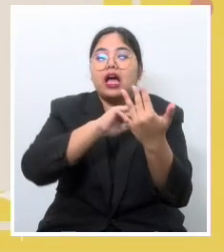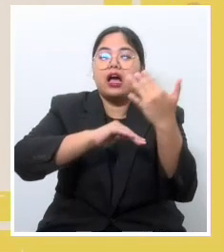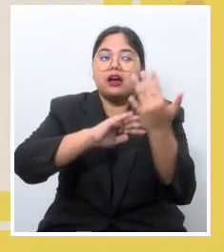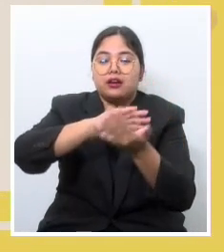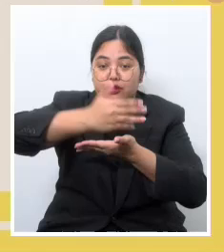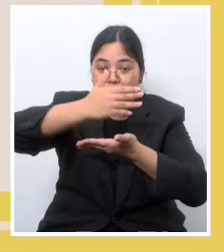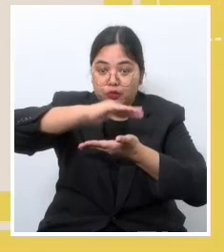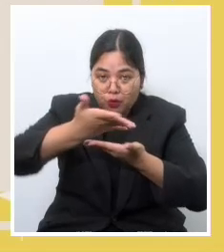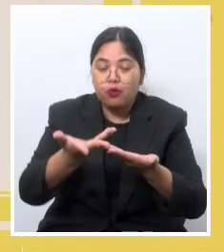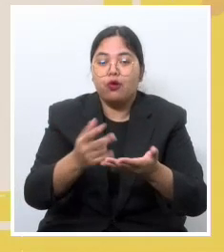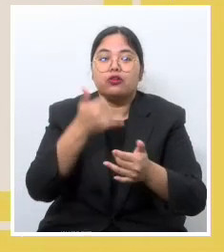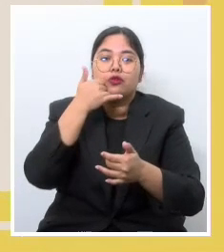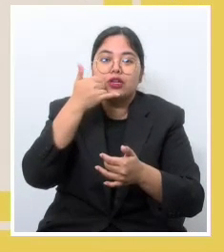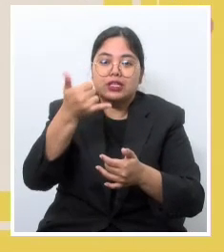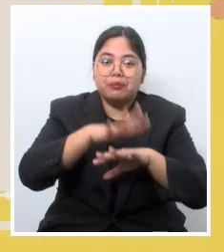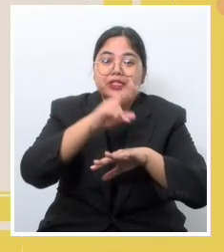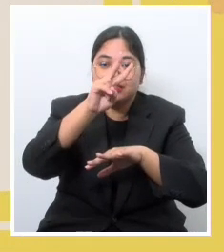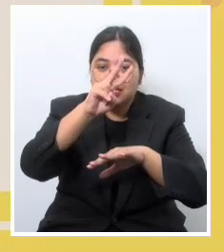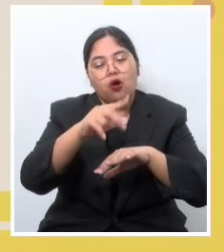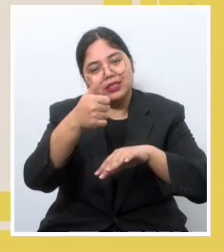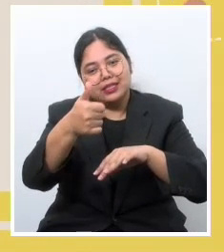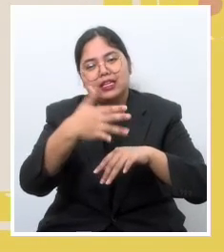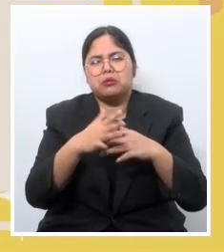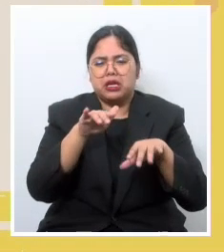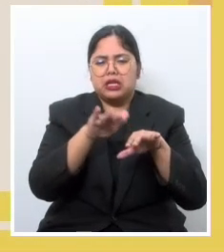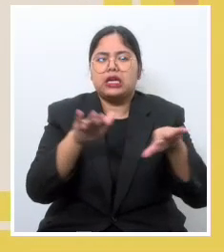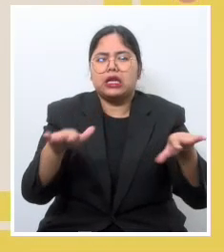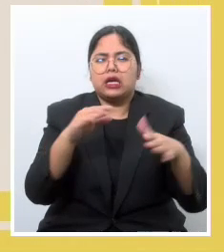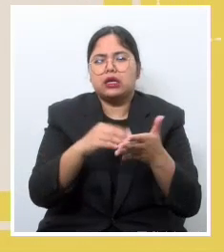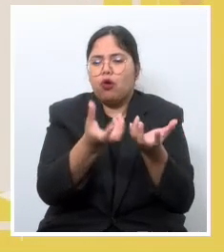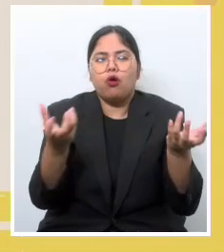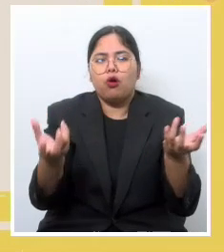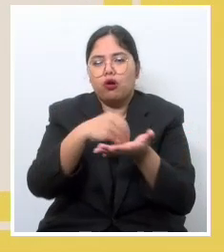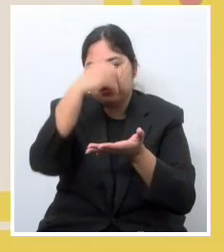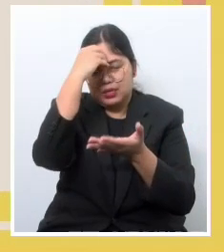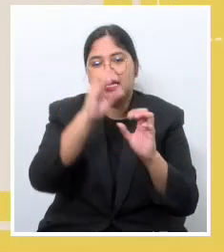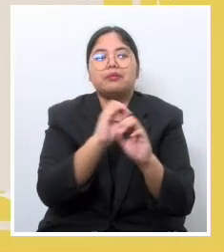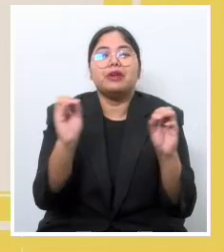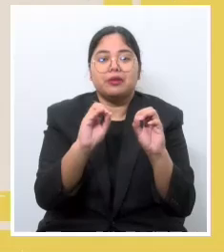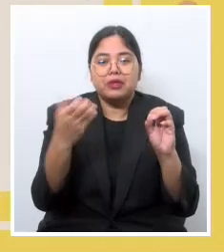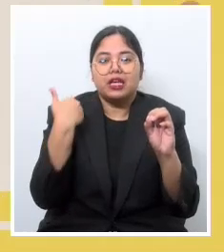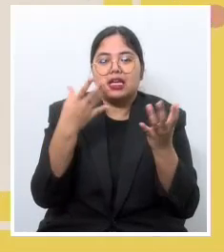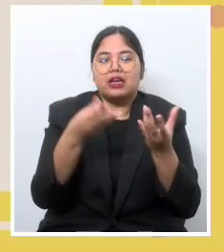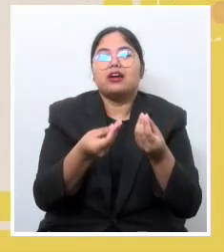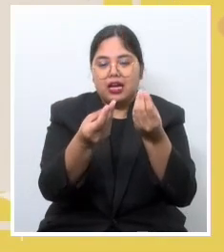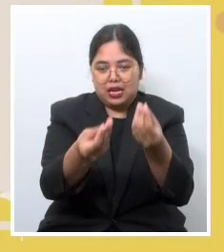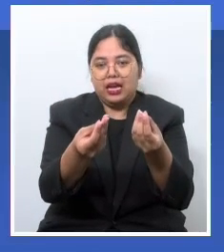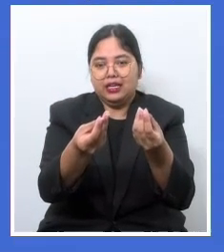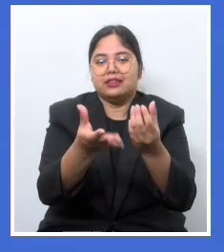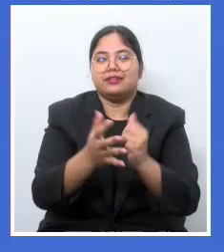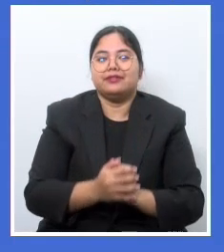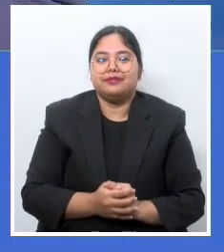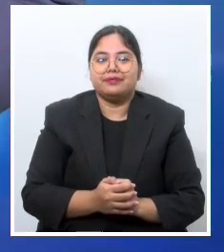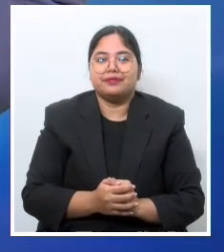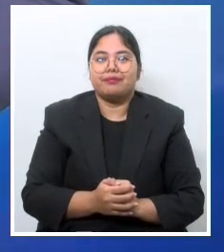โทรศัพท์มือถือมือสองสภาพดีสำหรับน้องๆที่ไม่มีอุปกรณ์สื่อการเรียนรู้เครื่องเขียนและอื่นๆตามความจำเป็นของผู้เรียนอีก